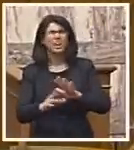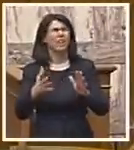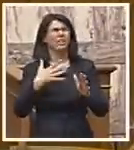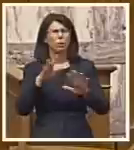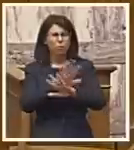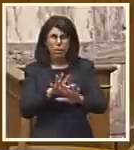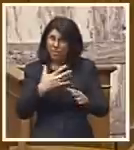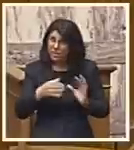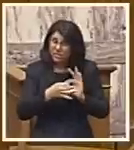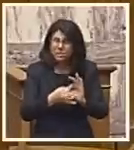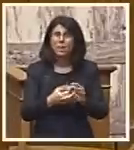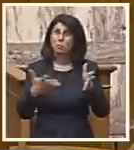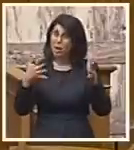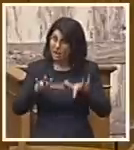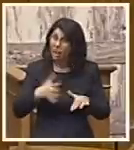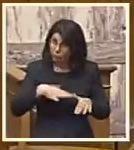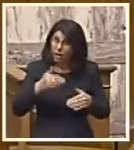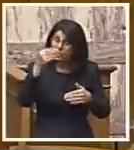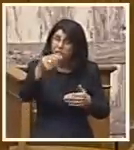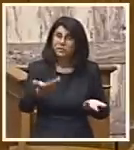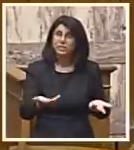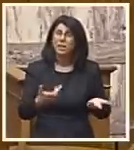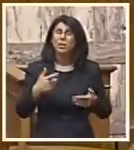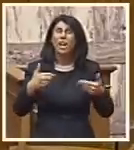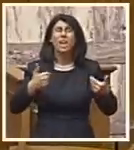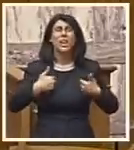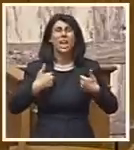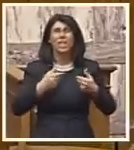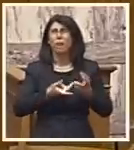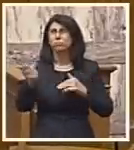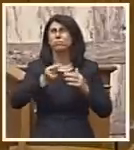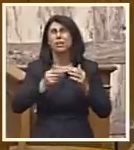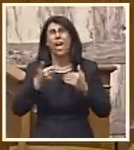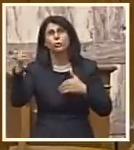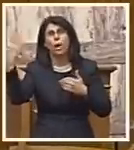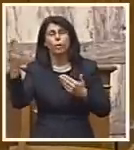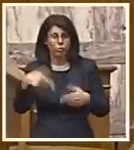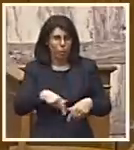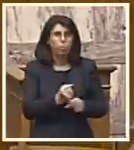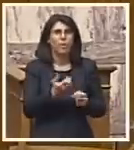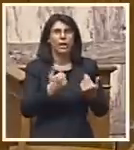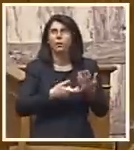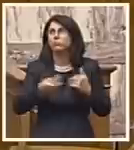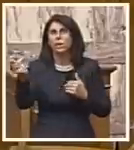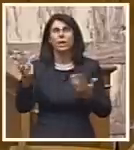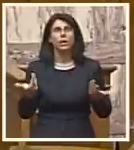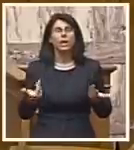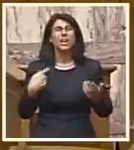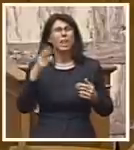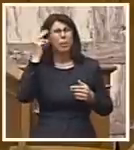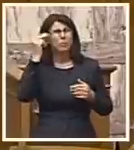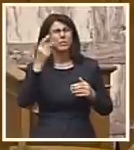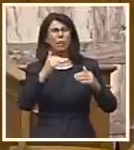Με συνεχή ανεργία και αιμορραγία της νέας γενιάς προς το εξωτερικό? Με πανεπιστήμια να καταγράφονται διεθνώς ως